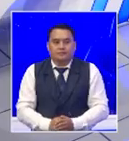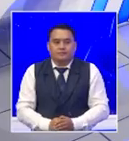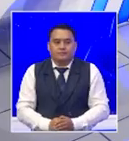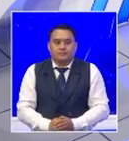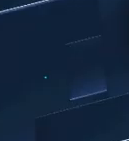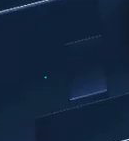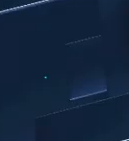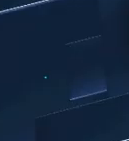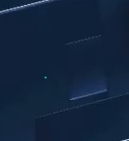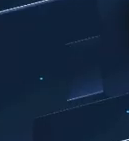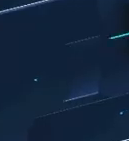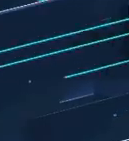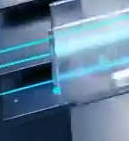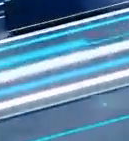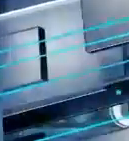важном.